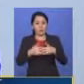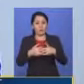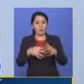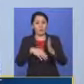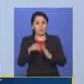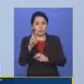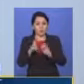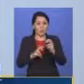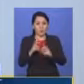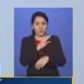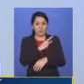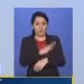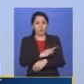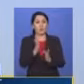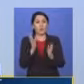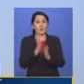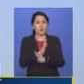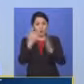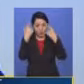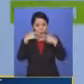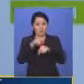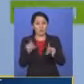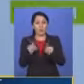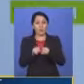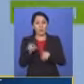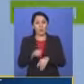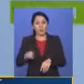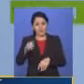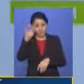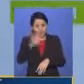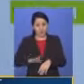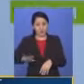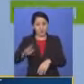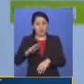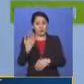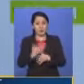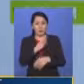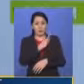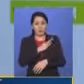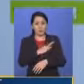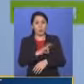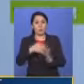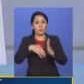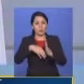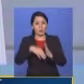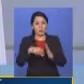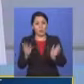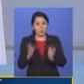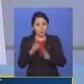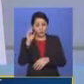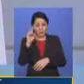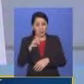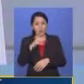стимулирования предприятий к использованию экологичных технологий. Так, в европейских странах, благодаря их использованию, значительно уменьшилось